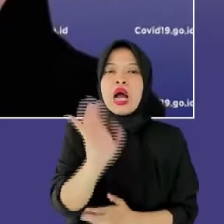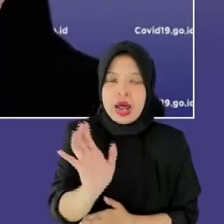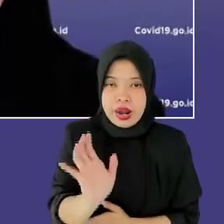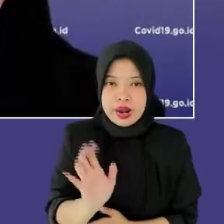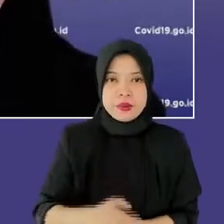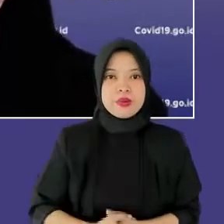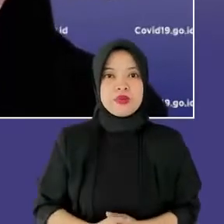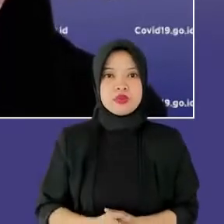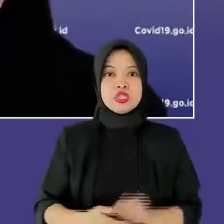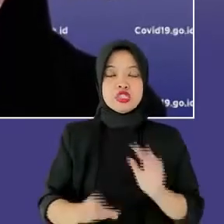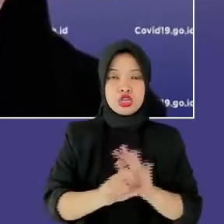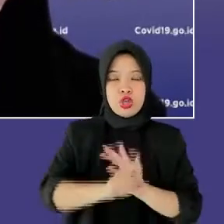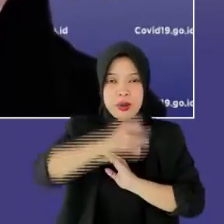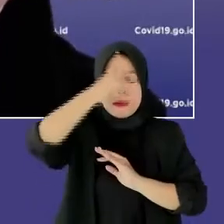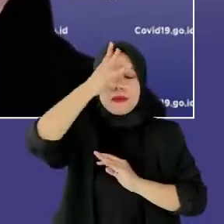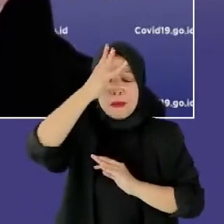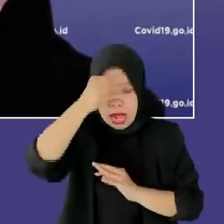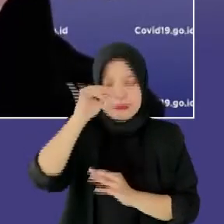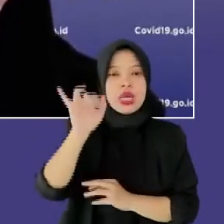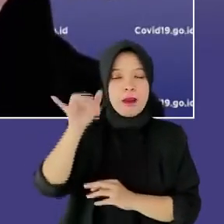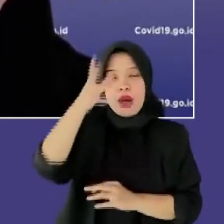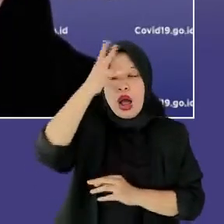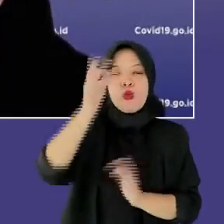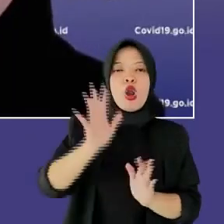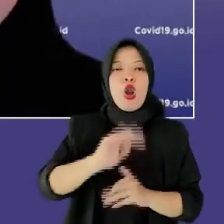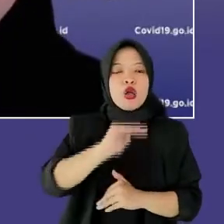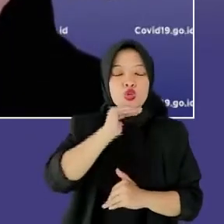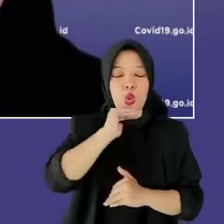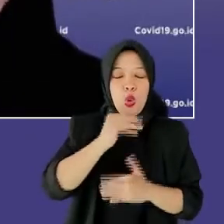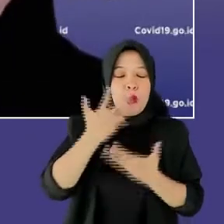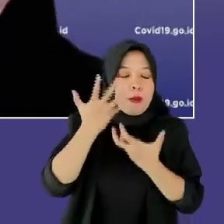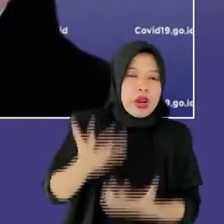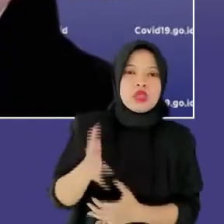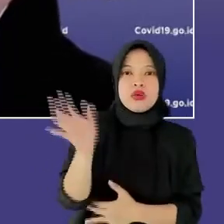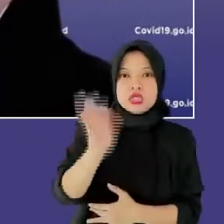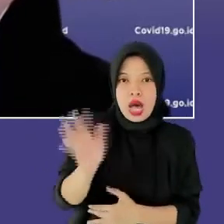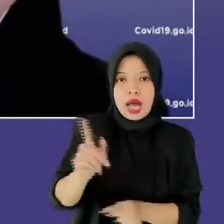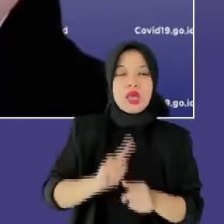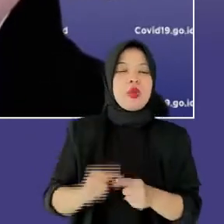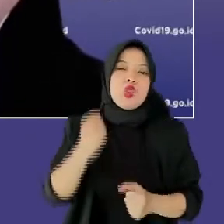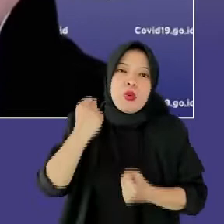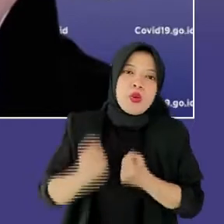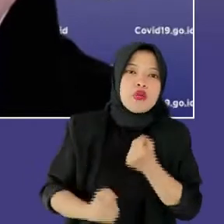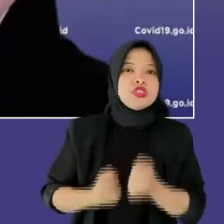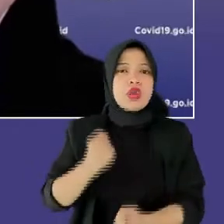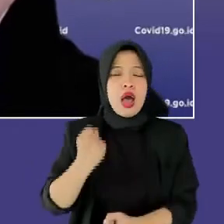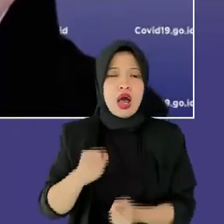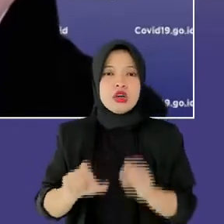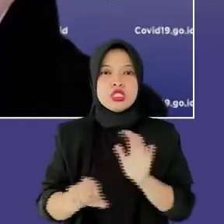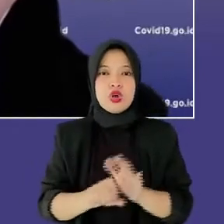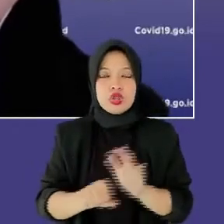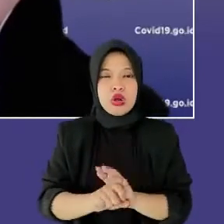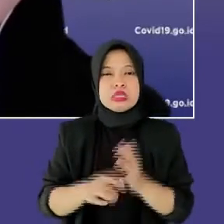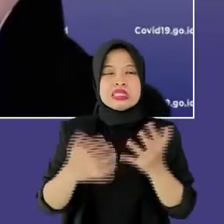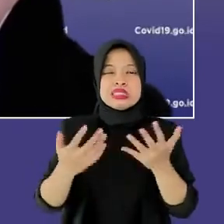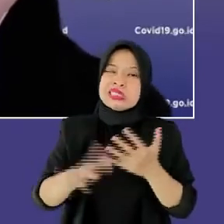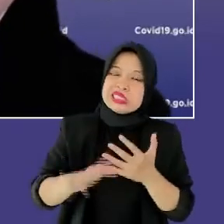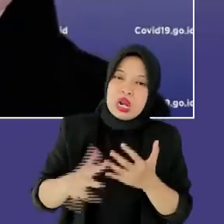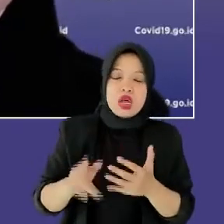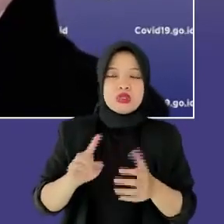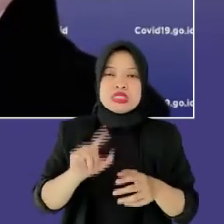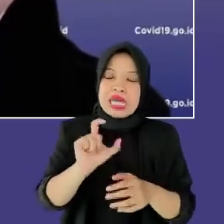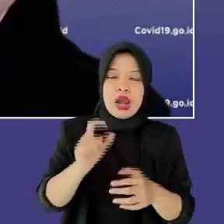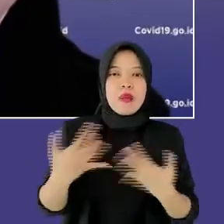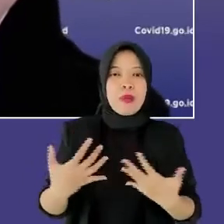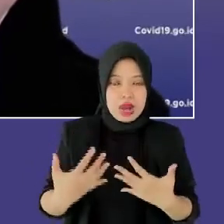Jadi waktu kemudian sudah mengerti bahwa jangan sampai tunggu sampai berat, karena kita berusaha kalau sudah sampai ke arah sedang pun kita